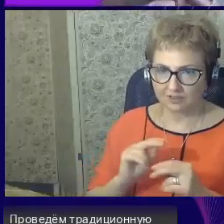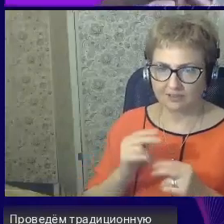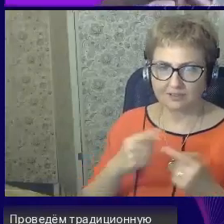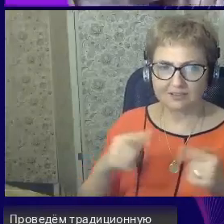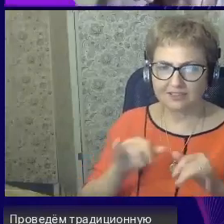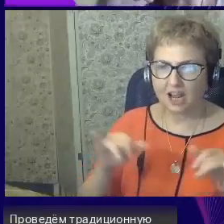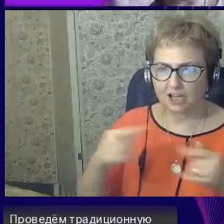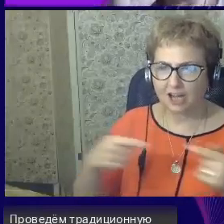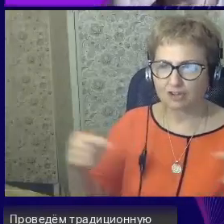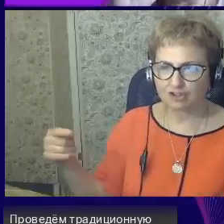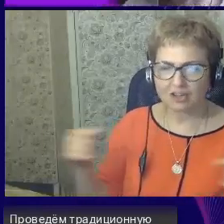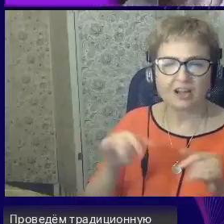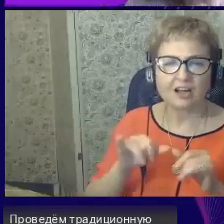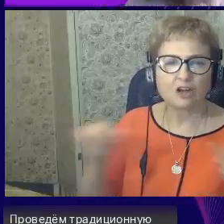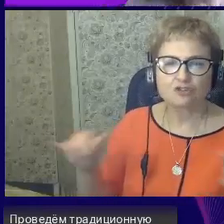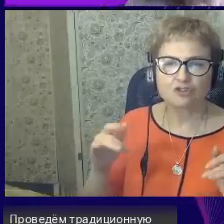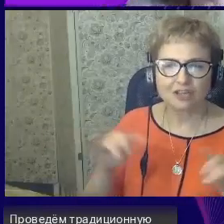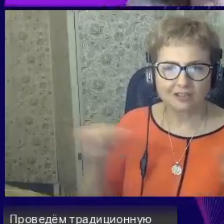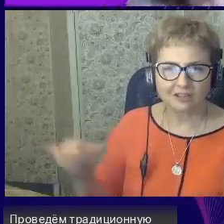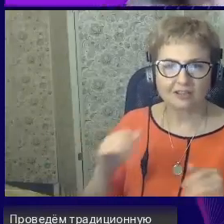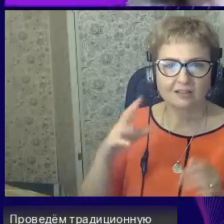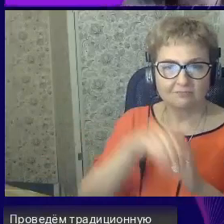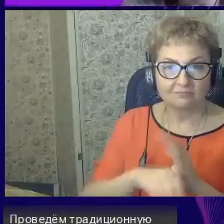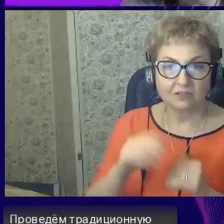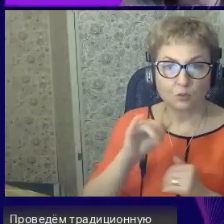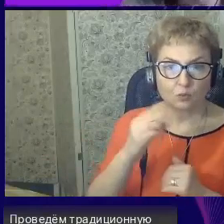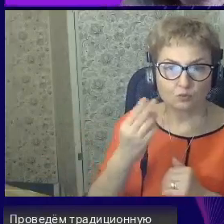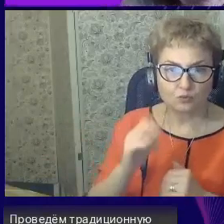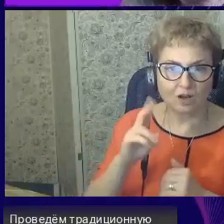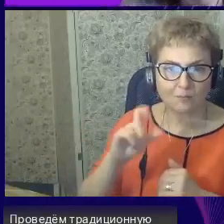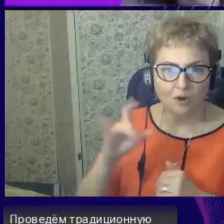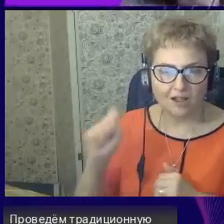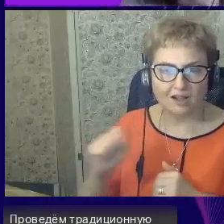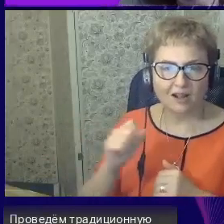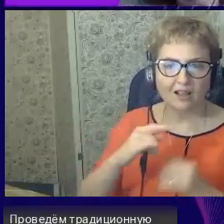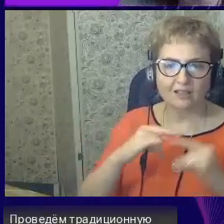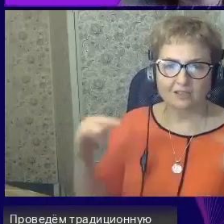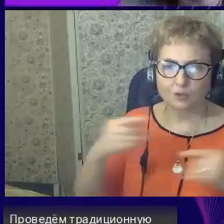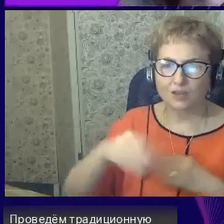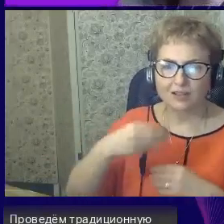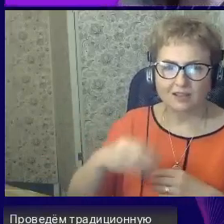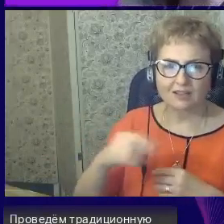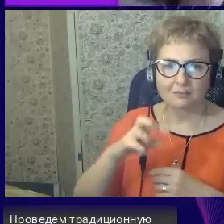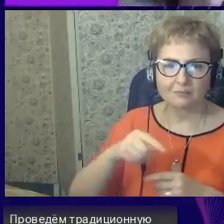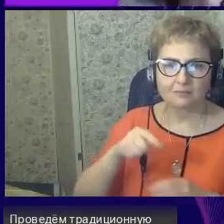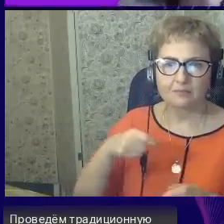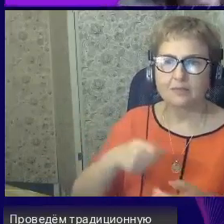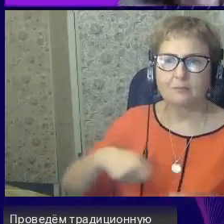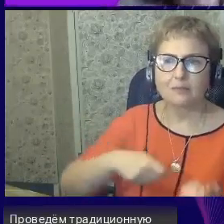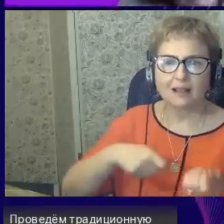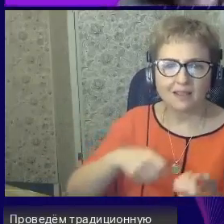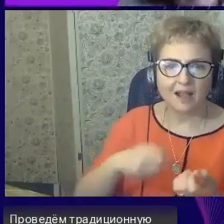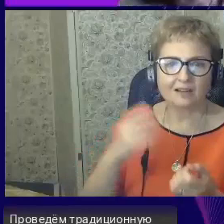с расширенным спектром видов спорта, в который вошли также ушу и капоэйра, настольный теннис, бильярд, гимнастика,